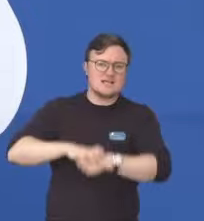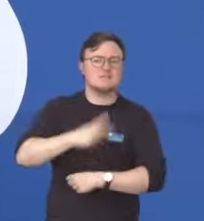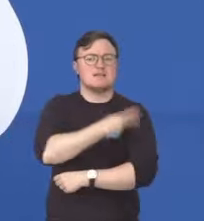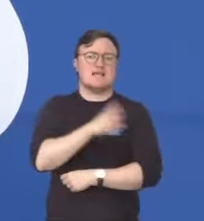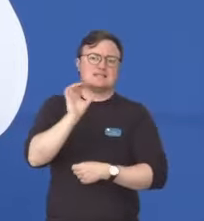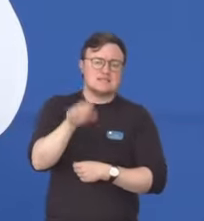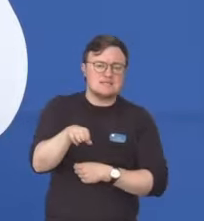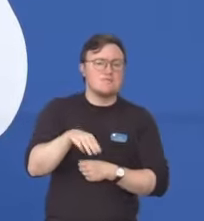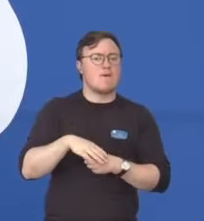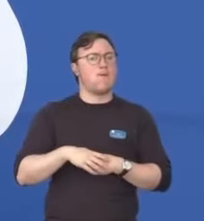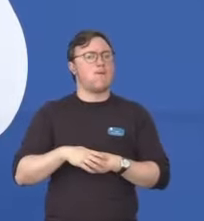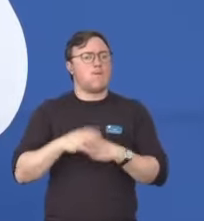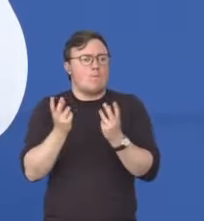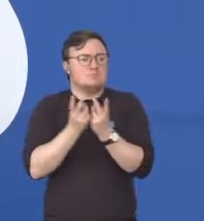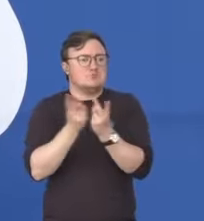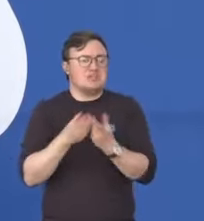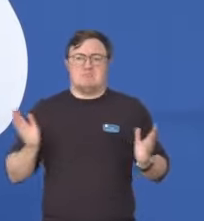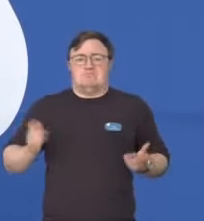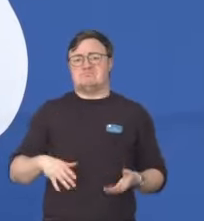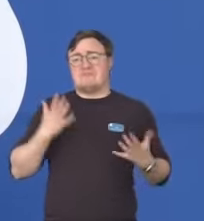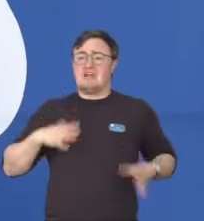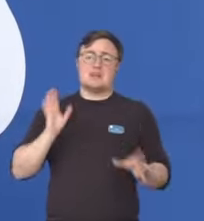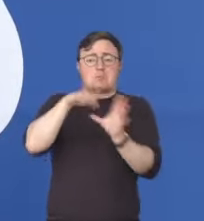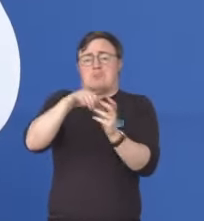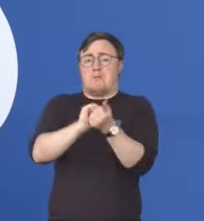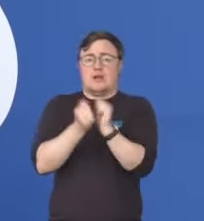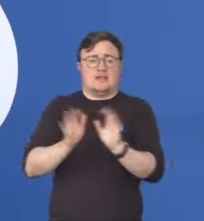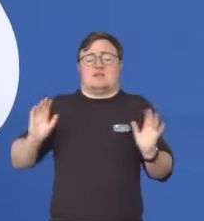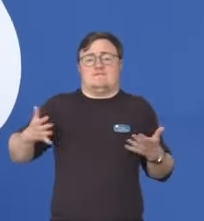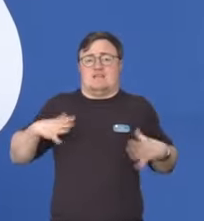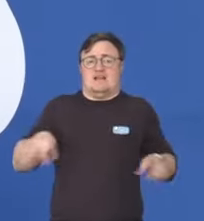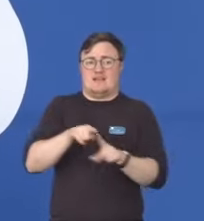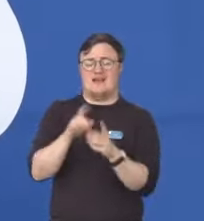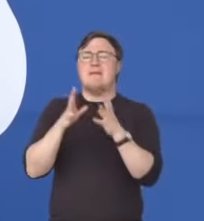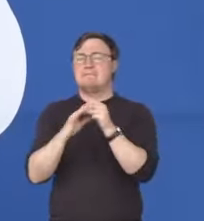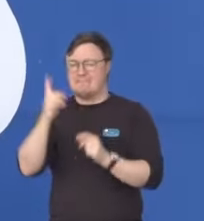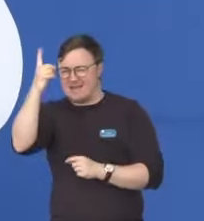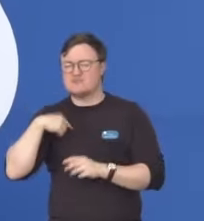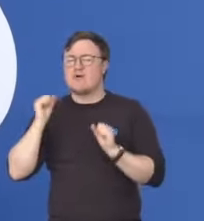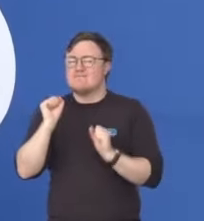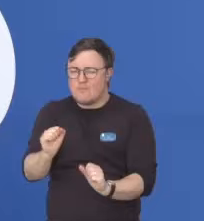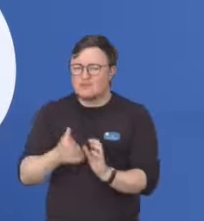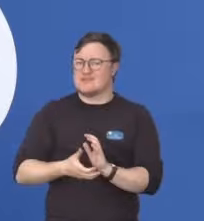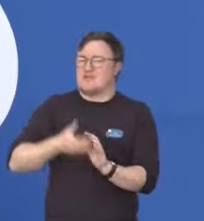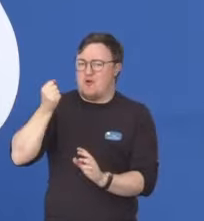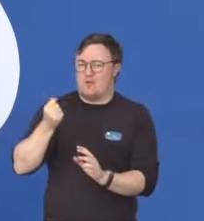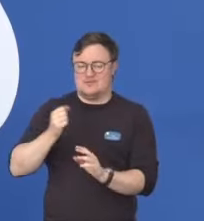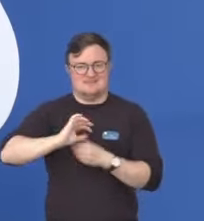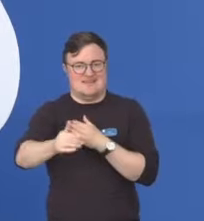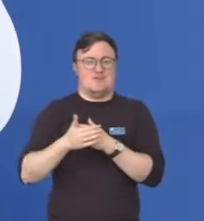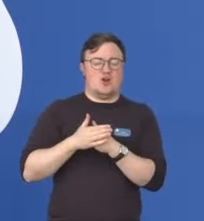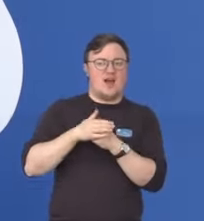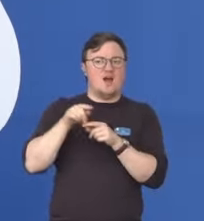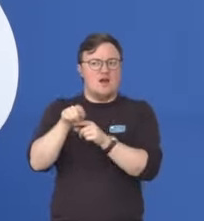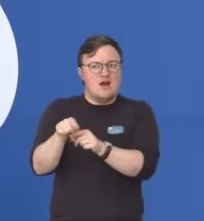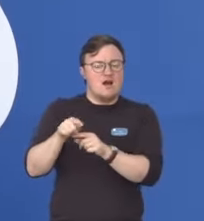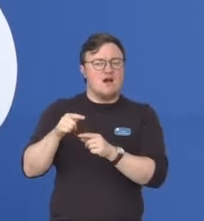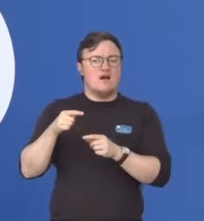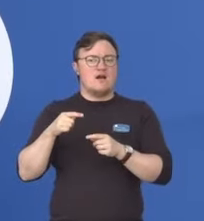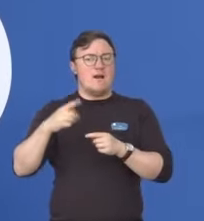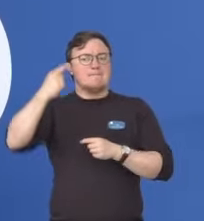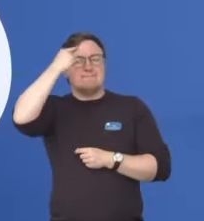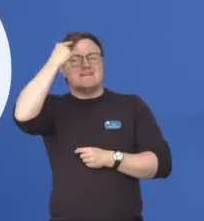Och det gör att man inte vill liksom vara en del av politiken. Men sen måste jag också prata om det här återigen med misstänkliggörandet av